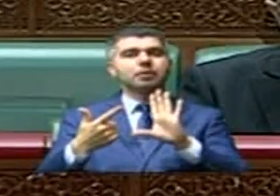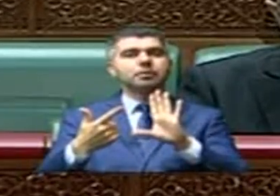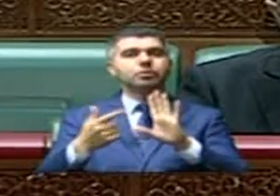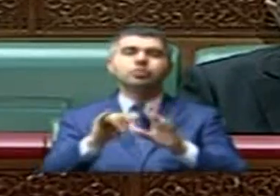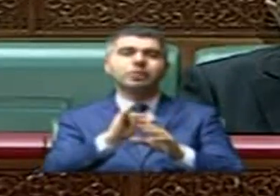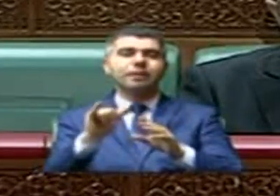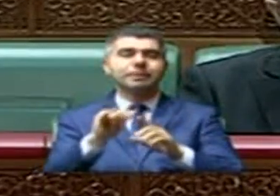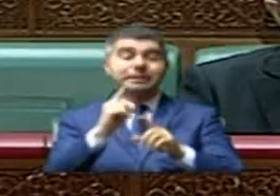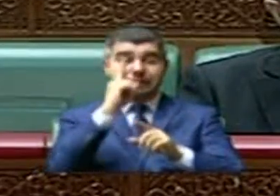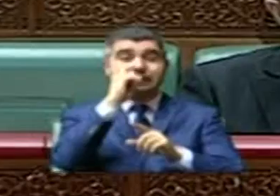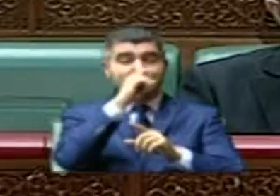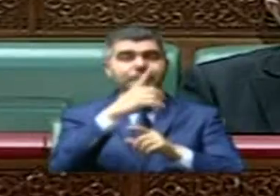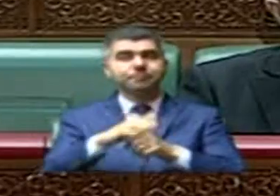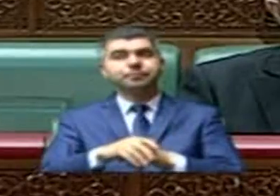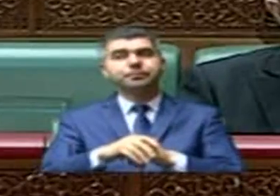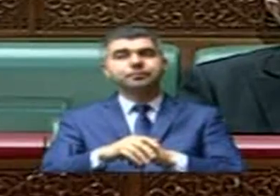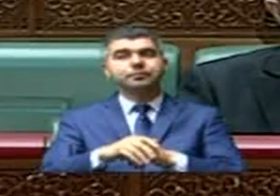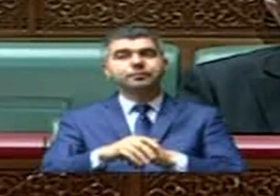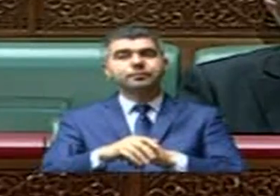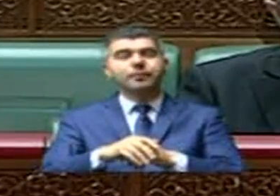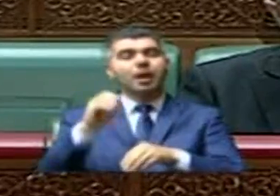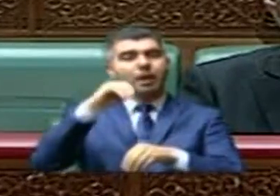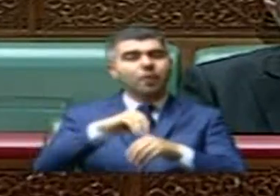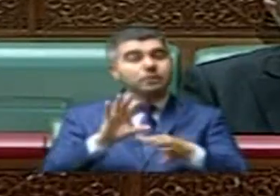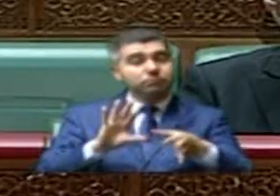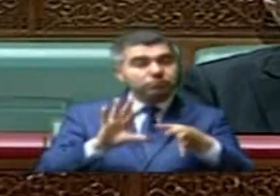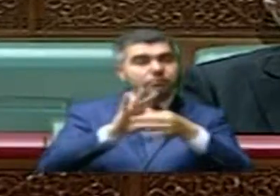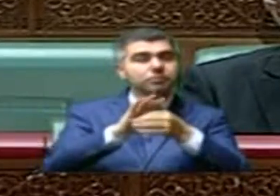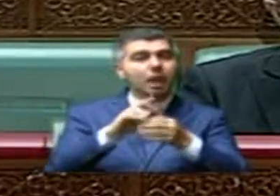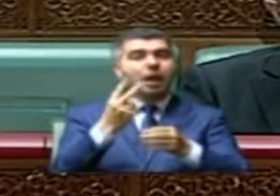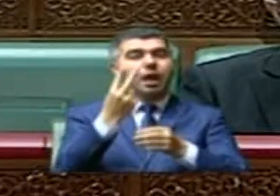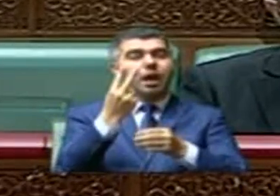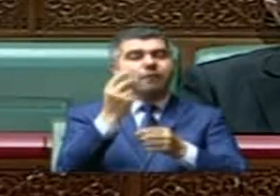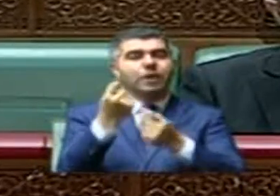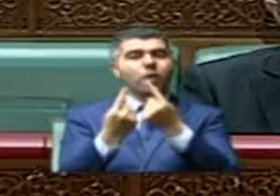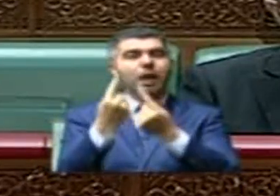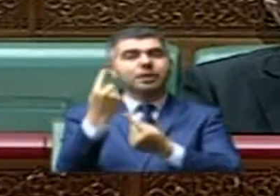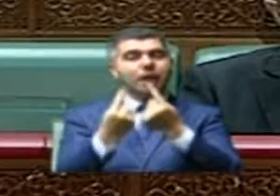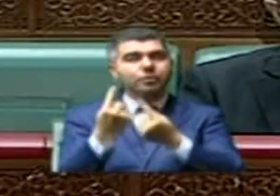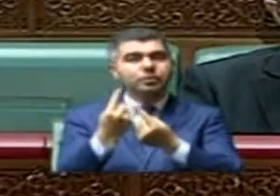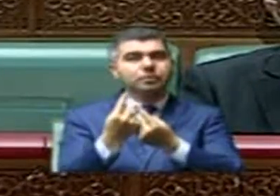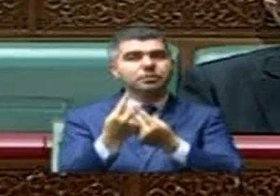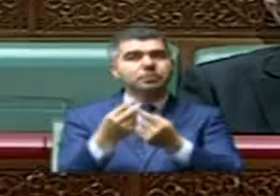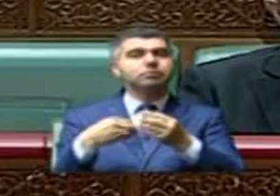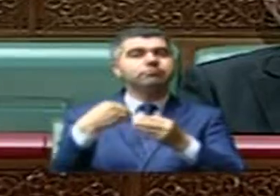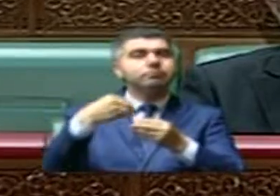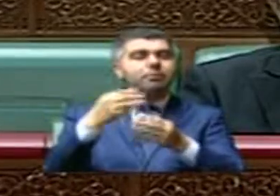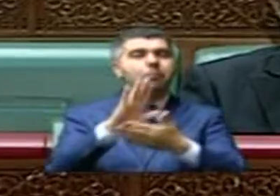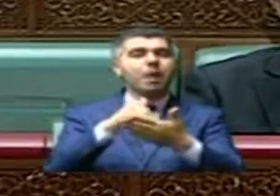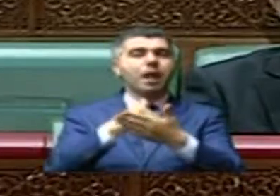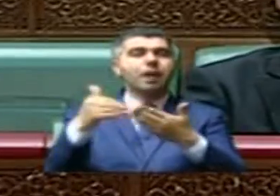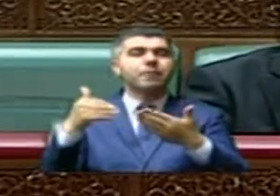هذا الهدف، ثم دار اتفاقيه اخرى سنه 2011 وكان الهدف منها هو استكمال